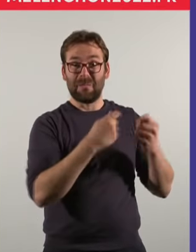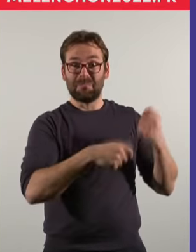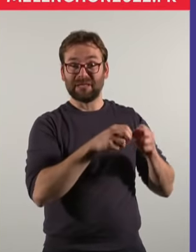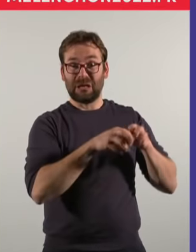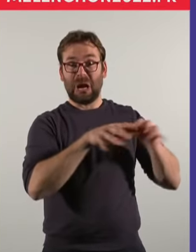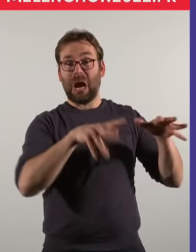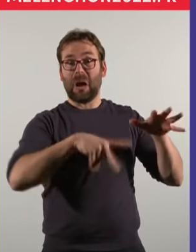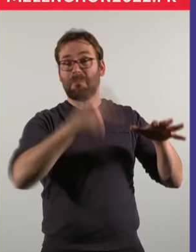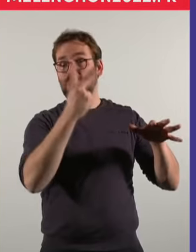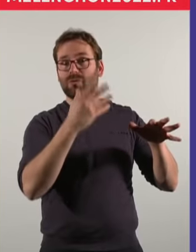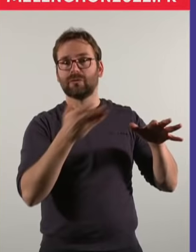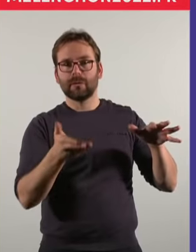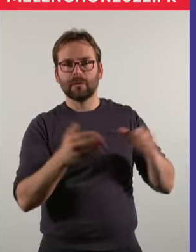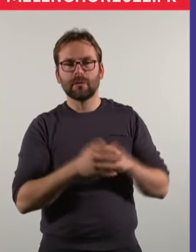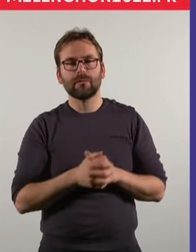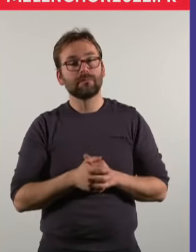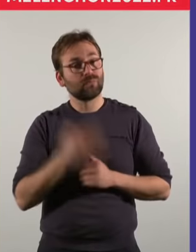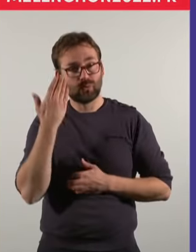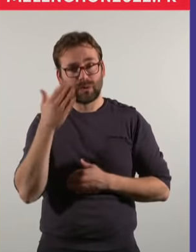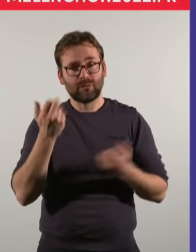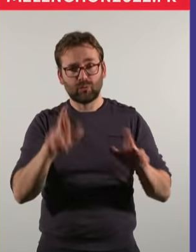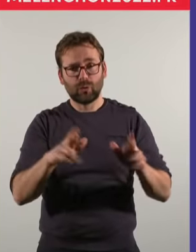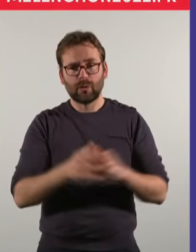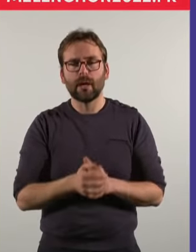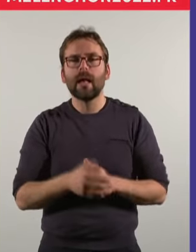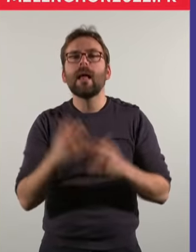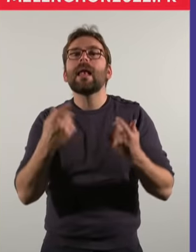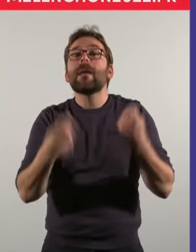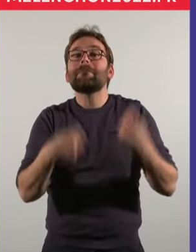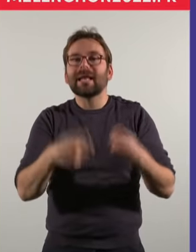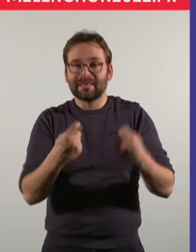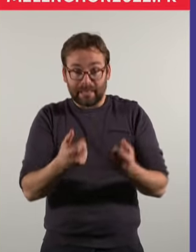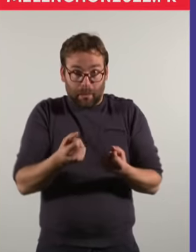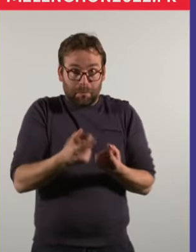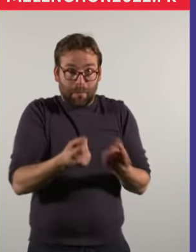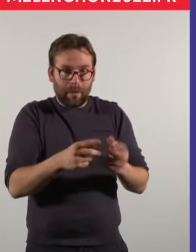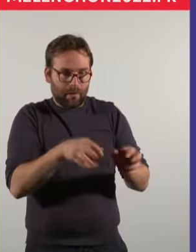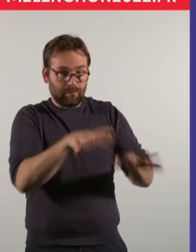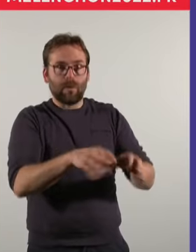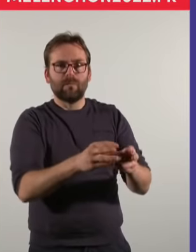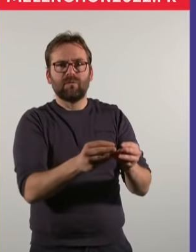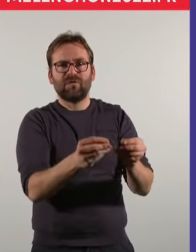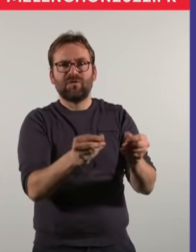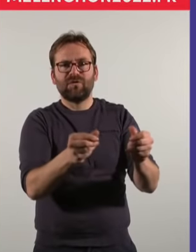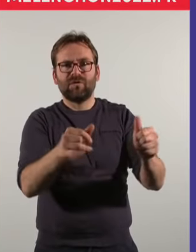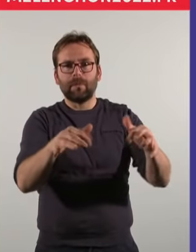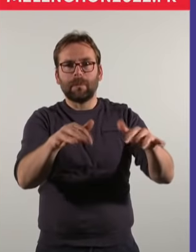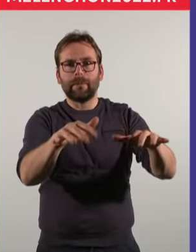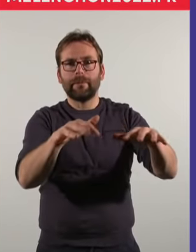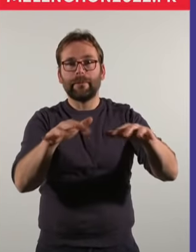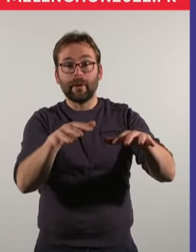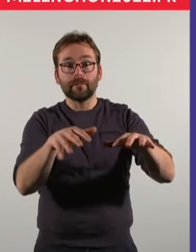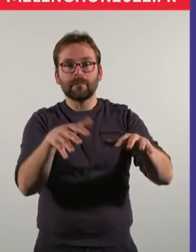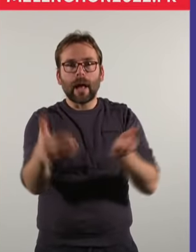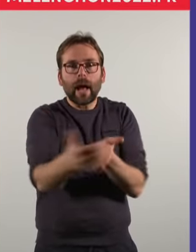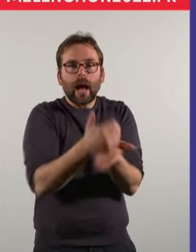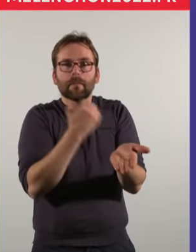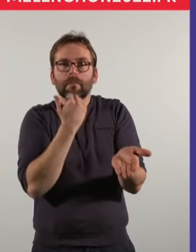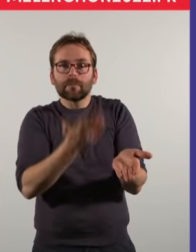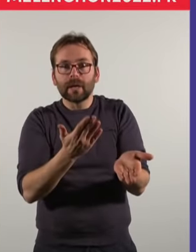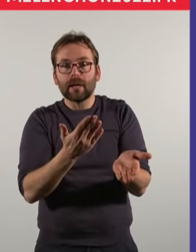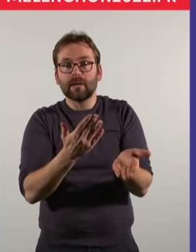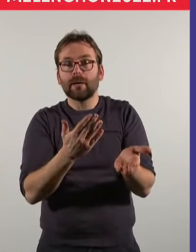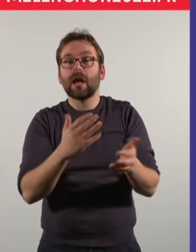sait déjà que le plastique qui a été jeté dans la mer, partant en micro-particules que plus personne ne peut ramasser, part